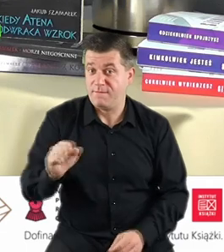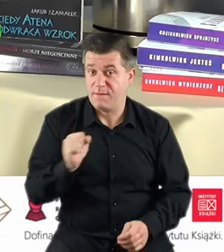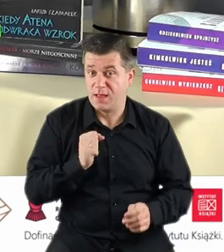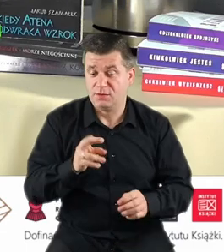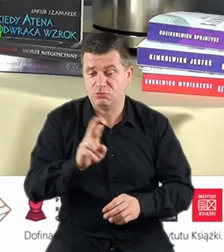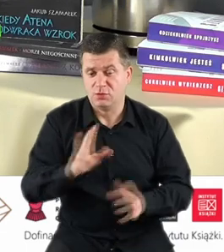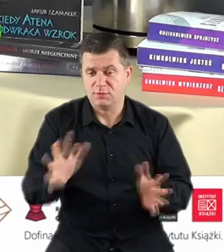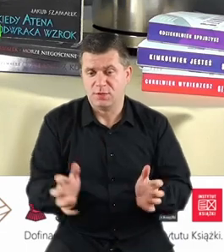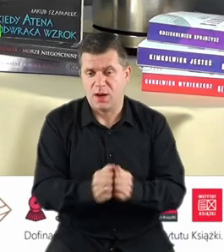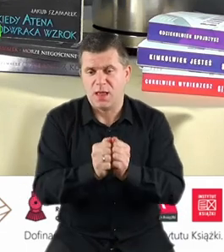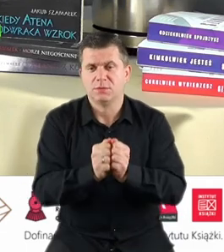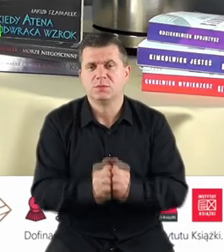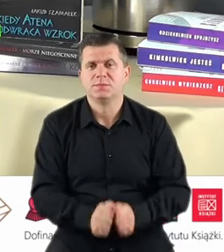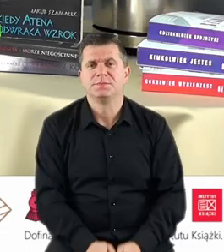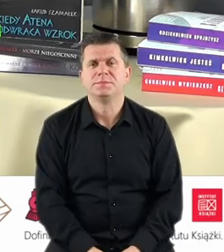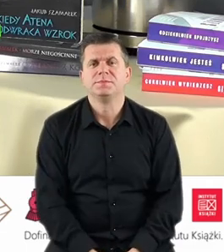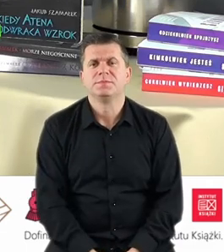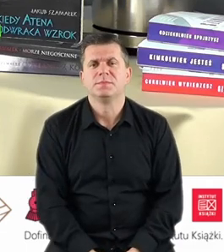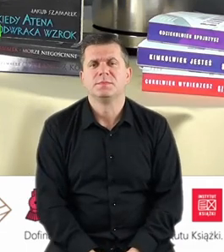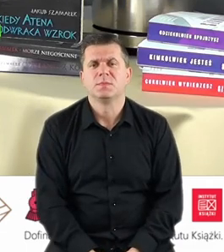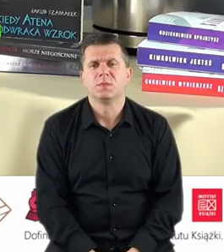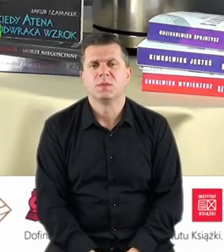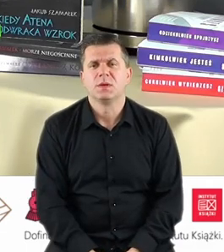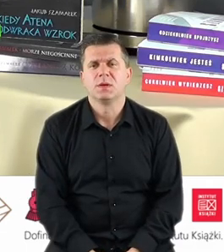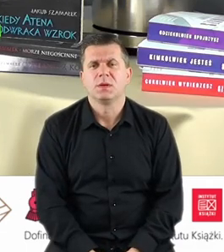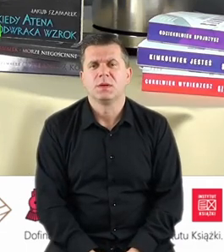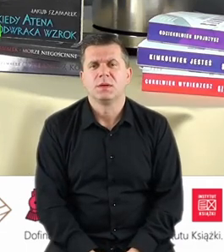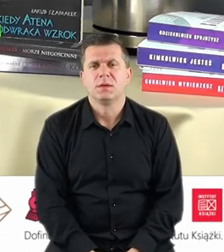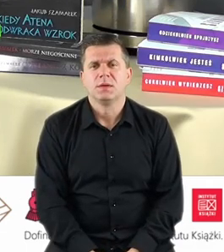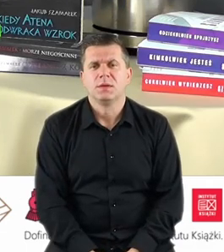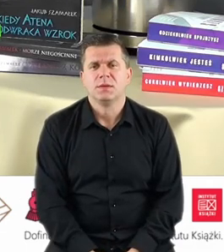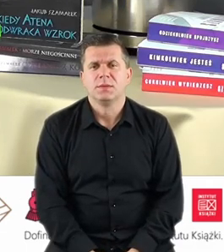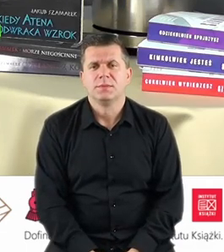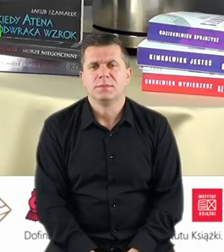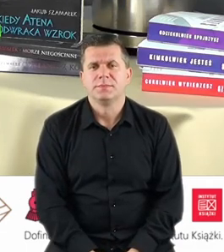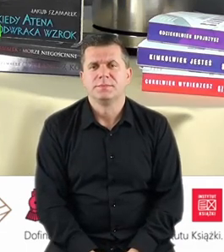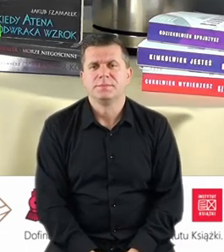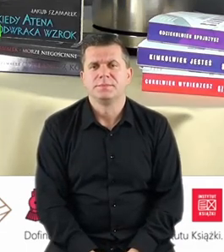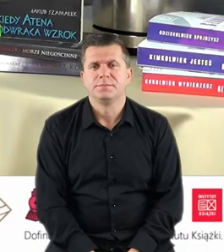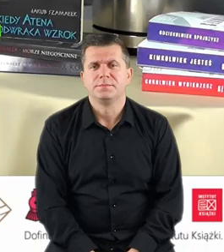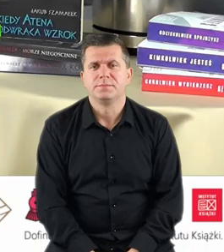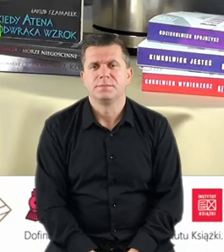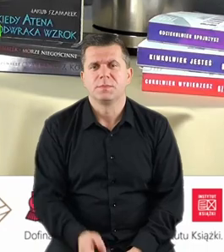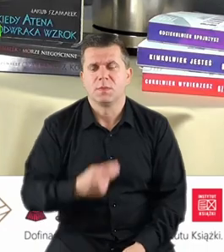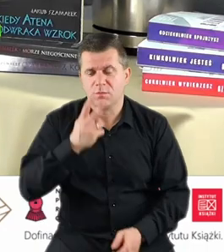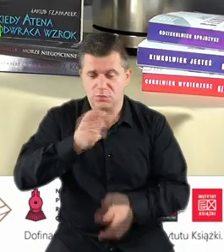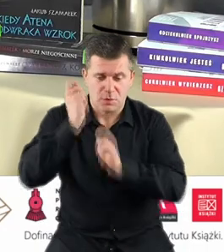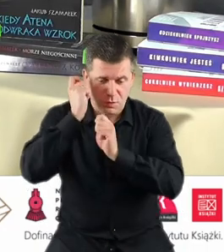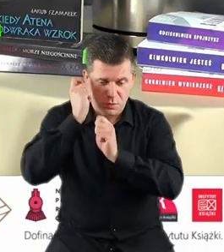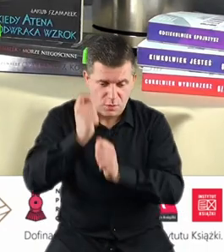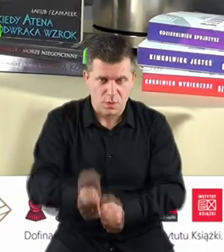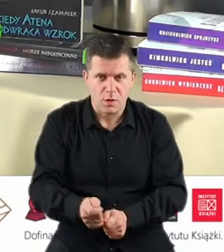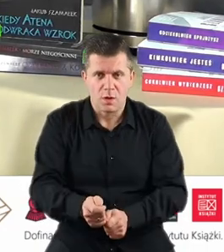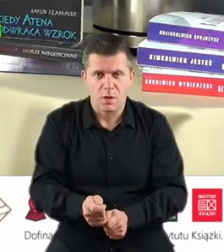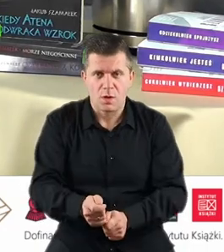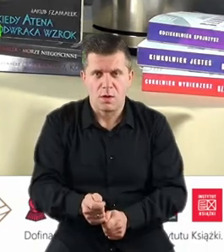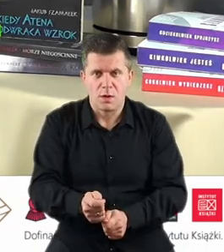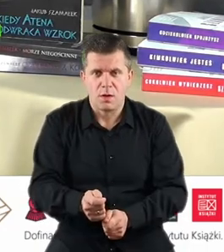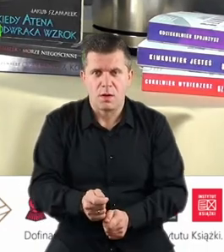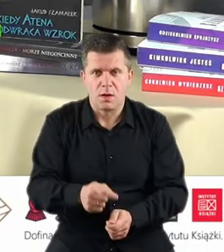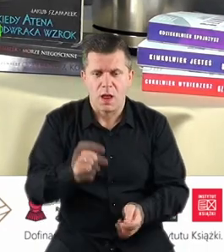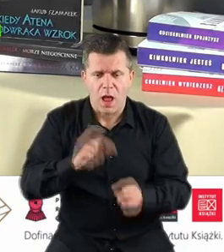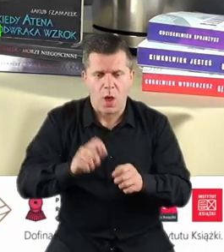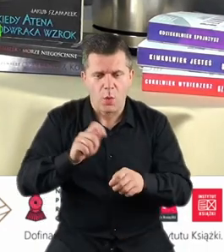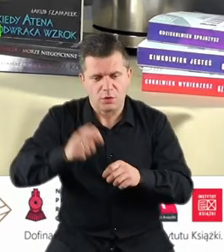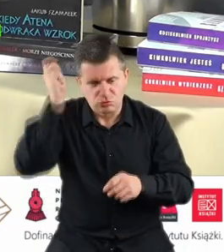znalazłem w trakcie tych wykopalisk, to był grzebień kamienny, tylko że ja go zobaczyłem w momencie, kiedy już opuszczałem kilof i rąbnąłem nim prosto właśnie